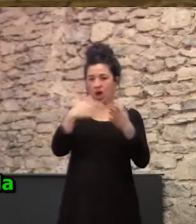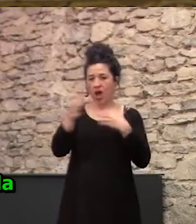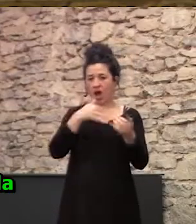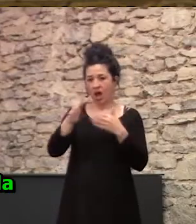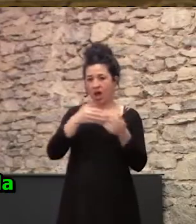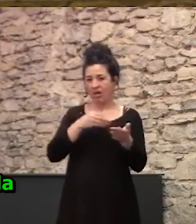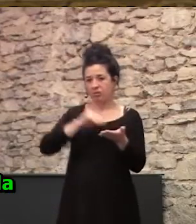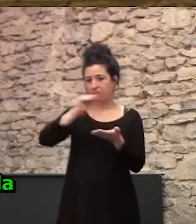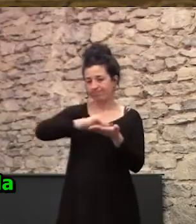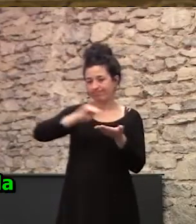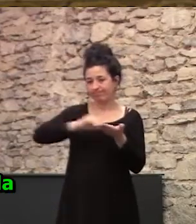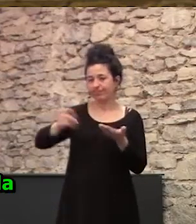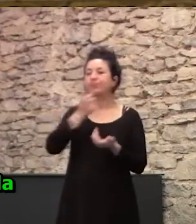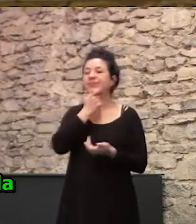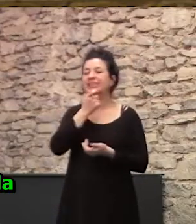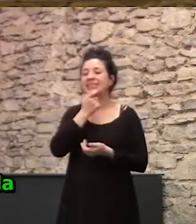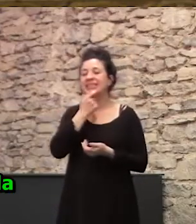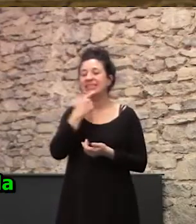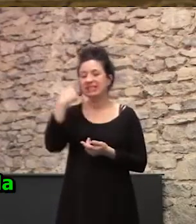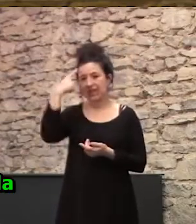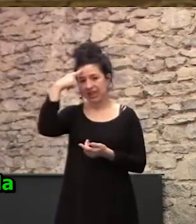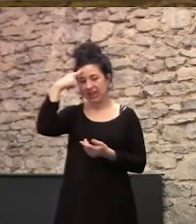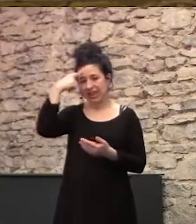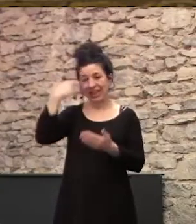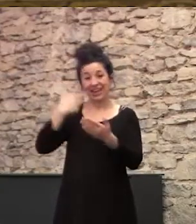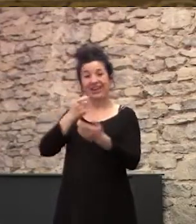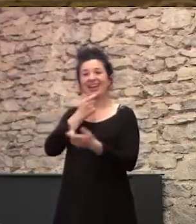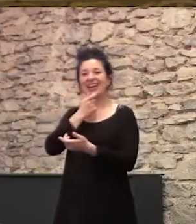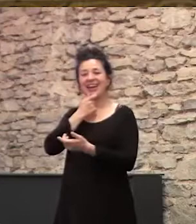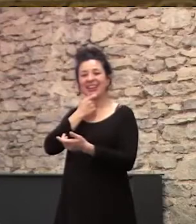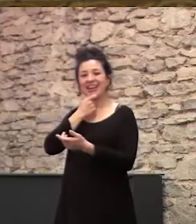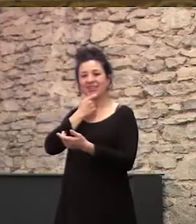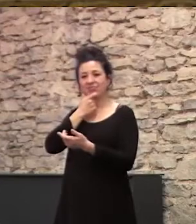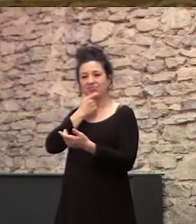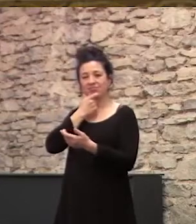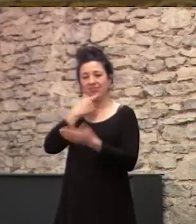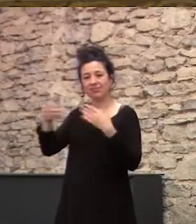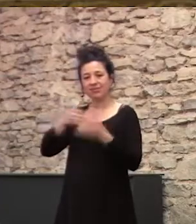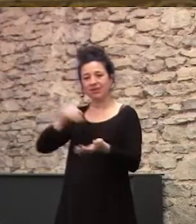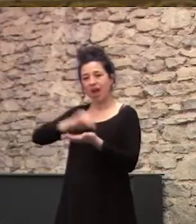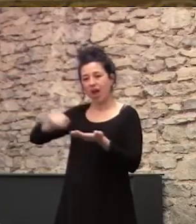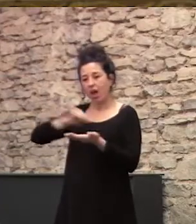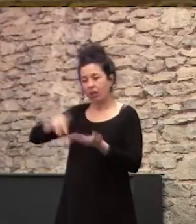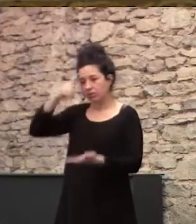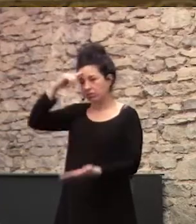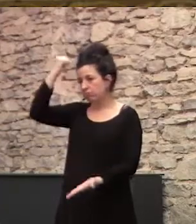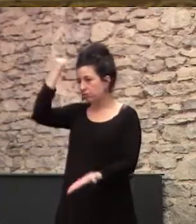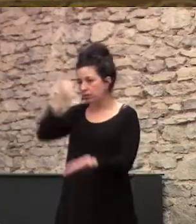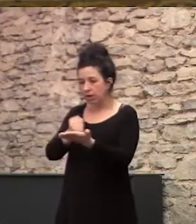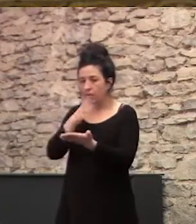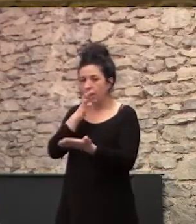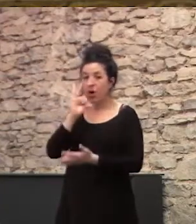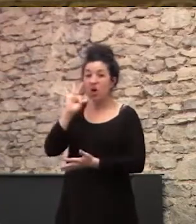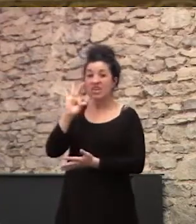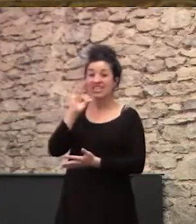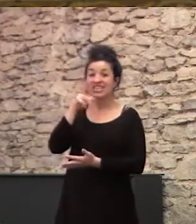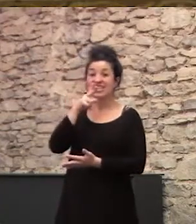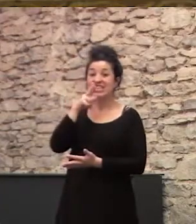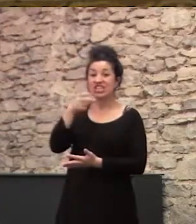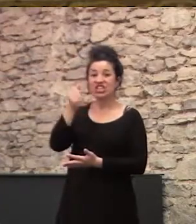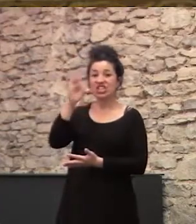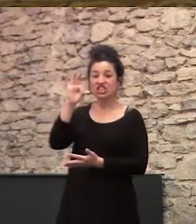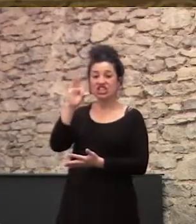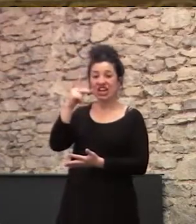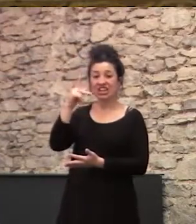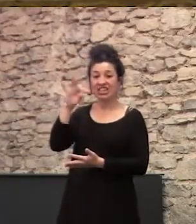Sadie Smith eta berak esaten du trauma bat daukatela idazle, Ingalaterrako idazleek, ze nola Shakespeare izan zen, jende guztie izan